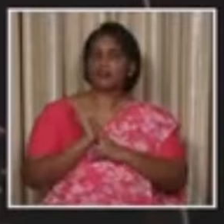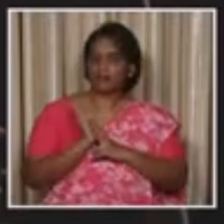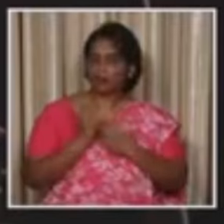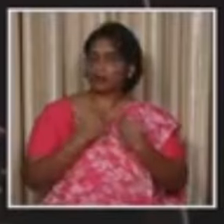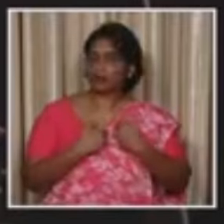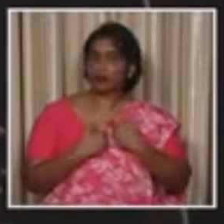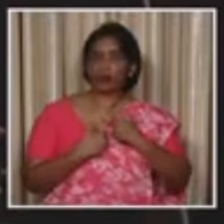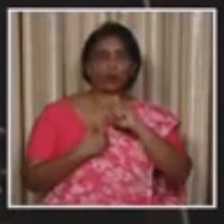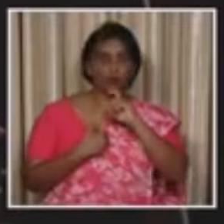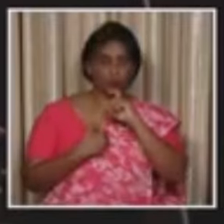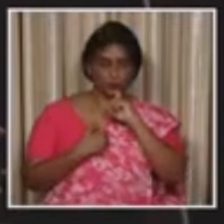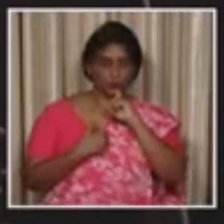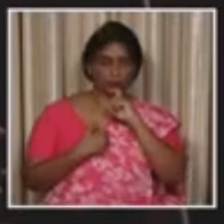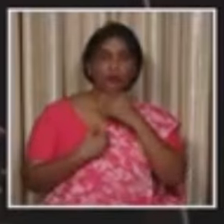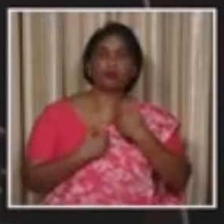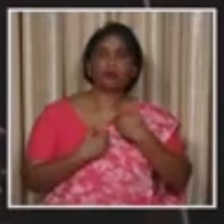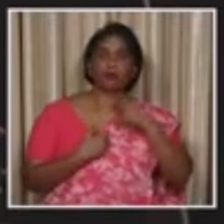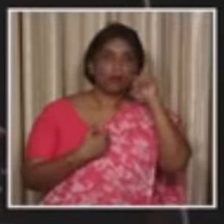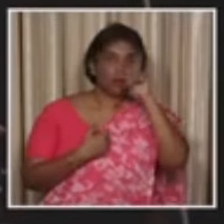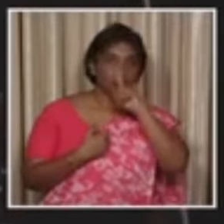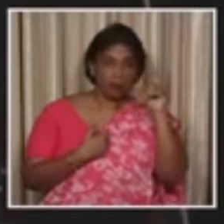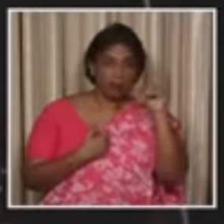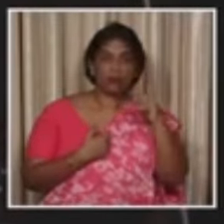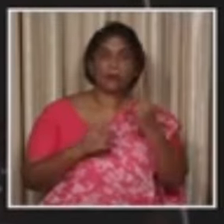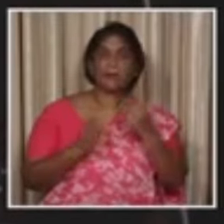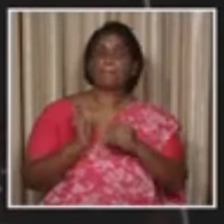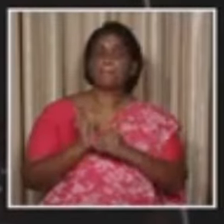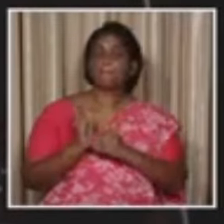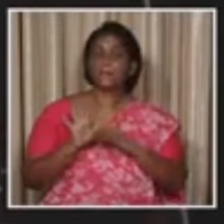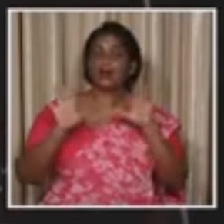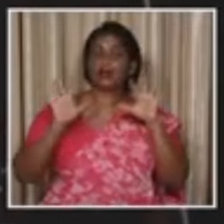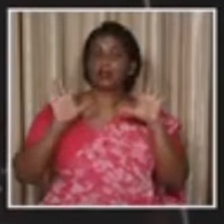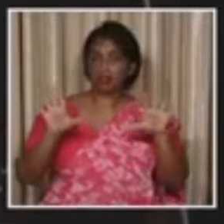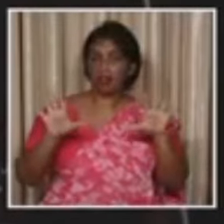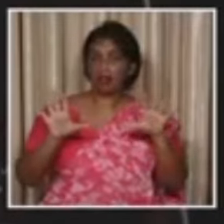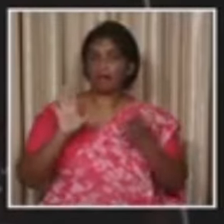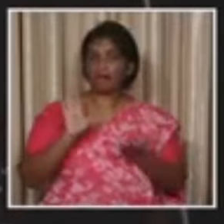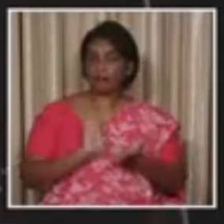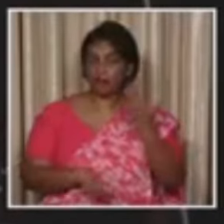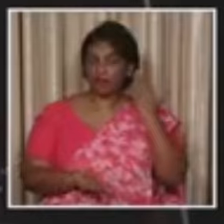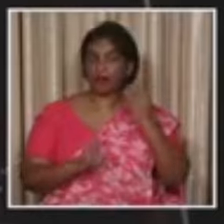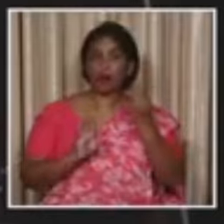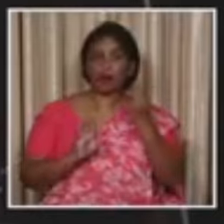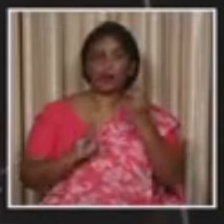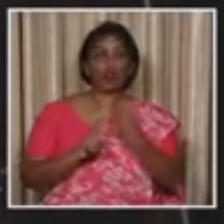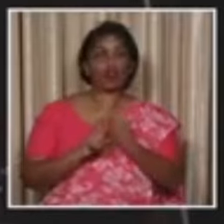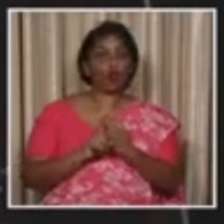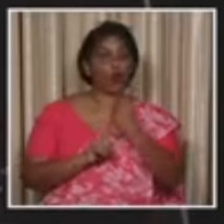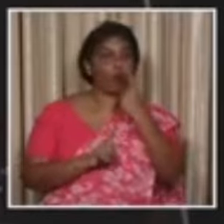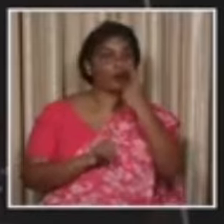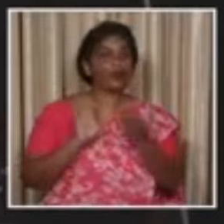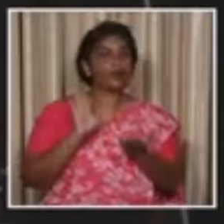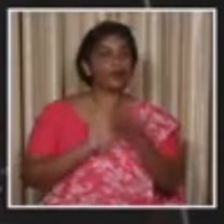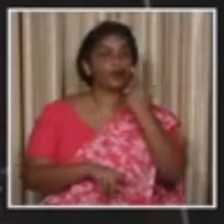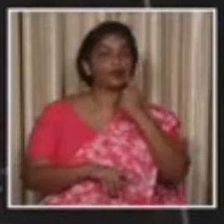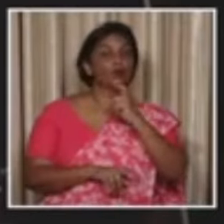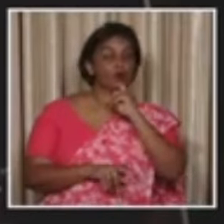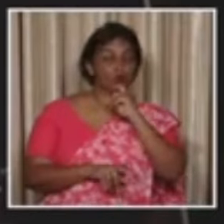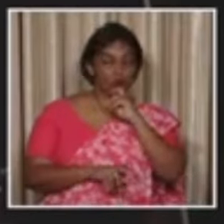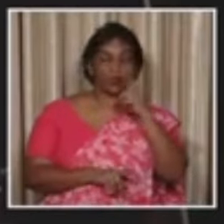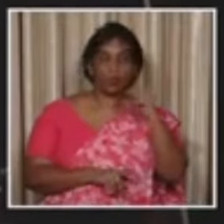වෙනුවෙන් නඩු වලට මාසෙකට රුපියල් මිලියන 10කට වැඩිය. රුපියල් කෝටියකට වැඩිය එක